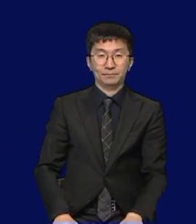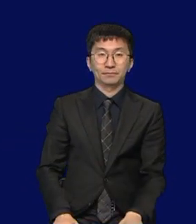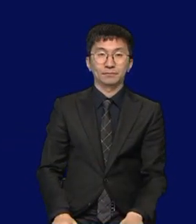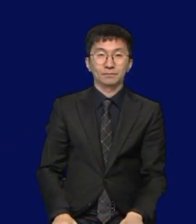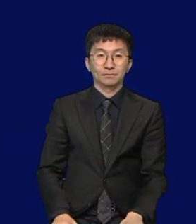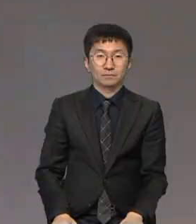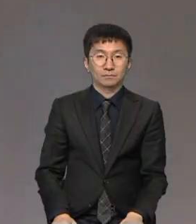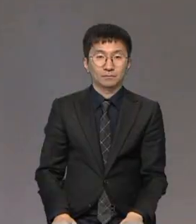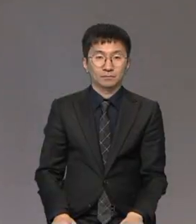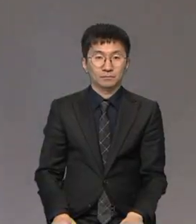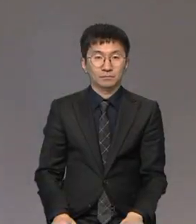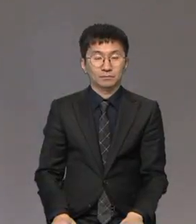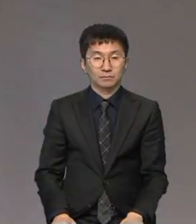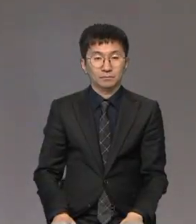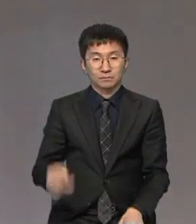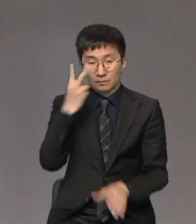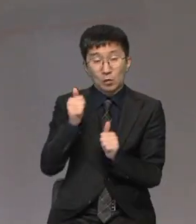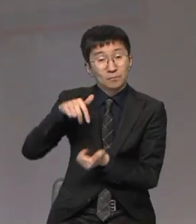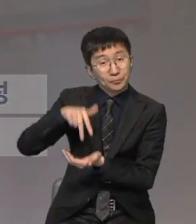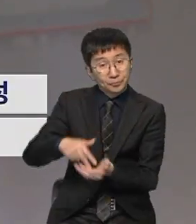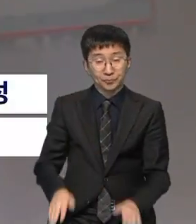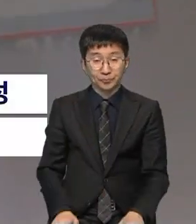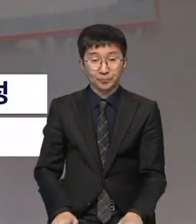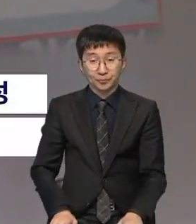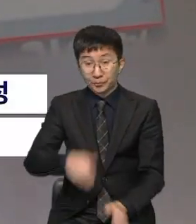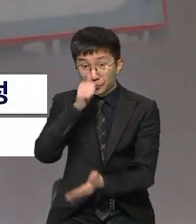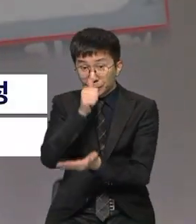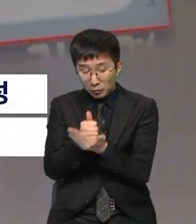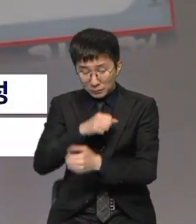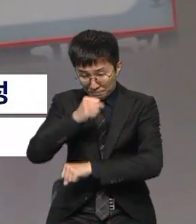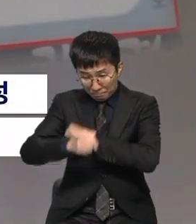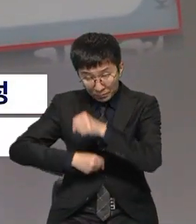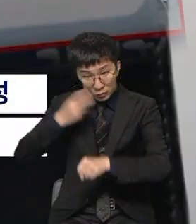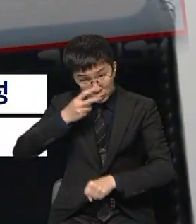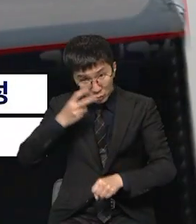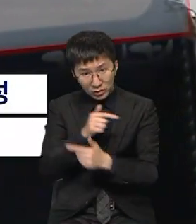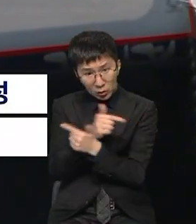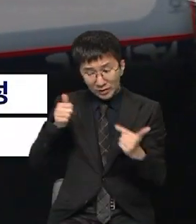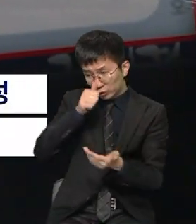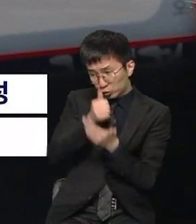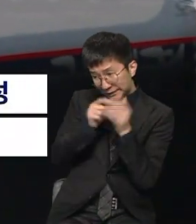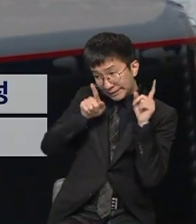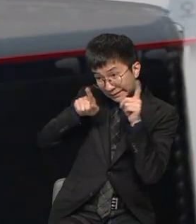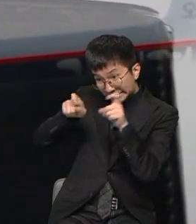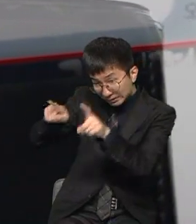진행되고 있다고 밝혔습니다. 검찰은 범죄기록 무단조회 등 이 전 차장에게 제기된